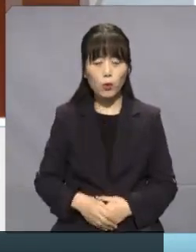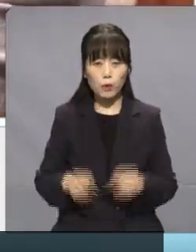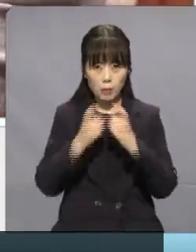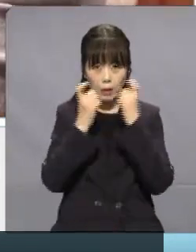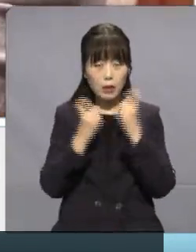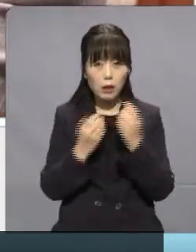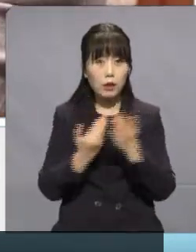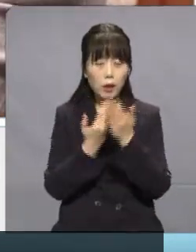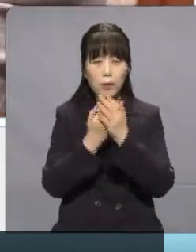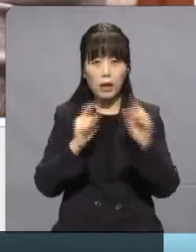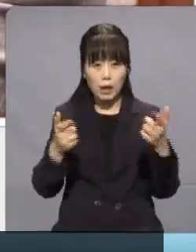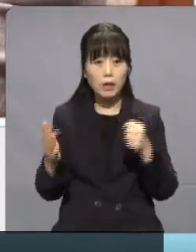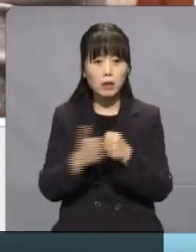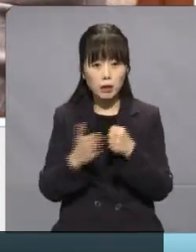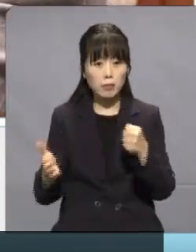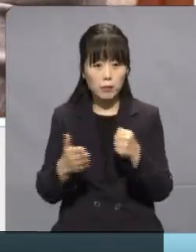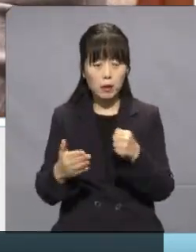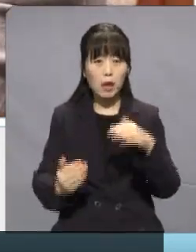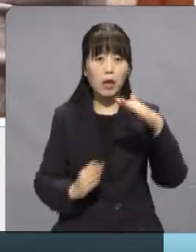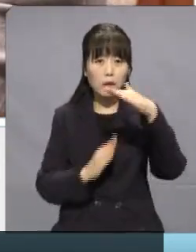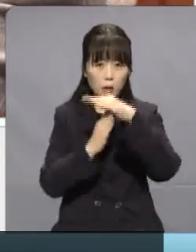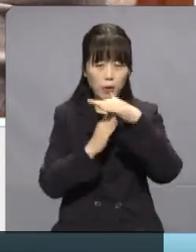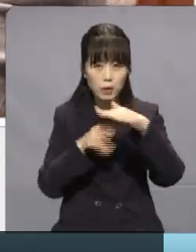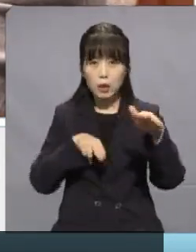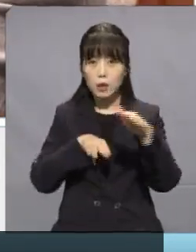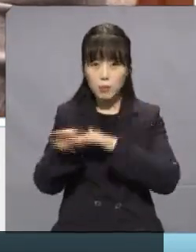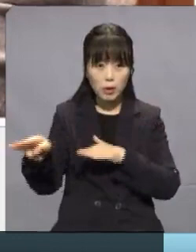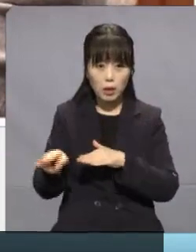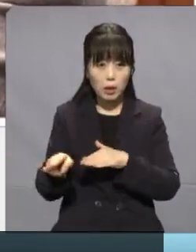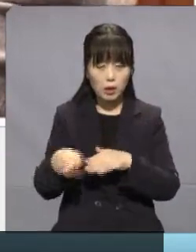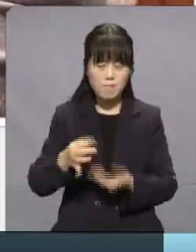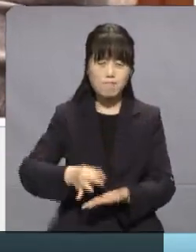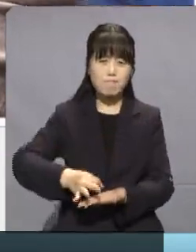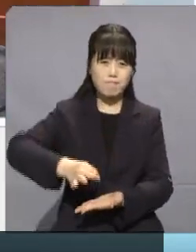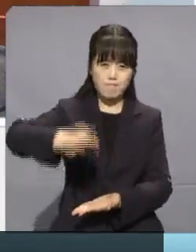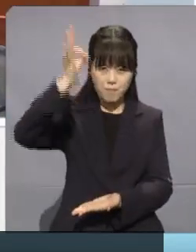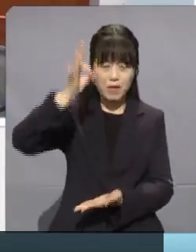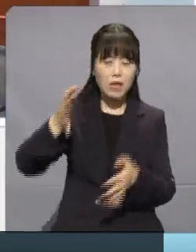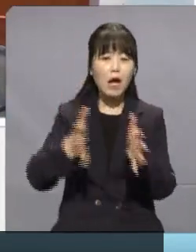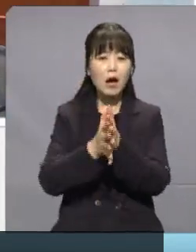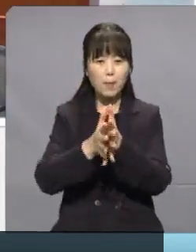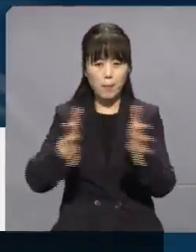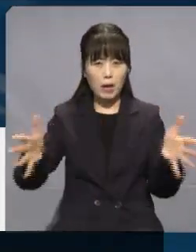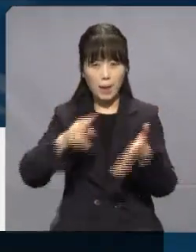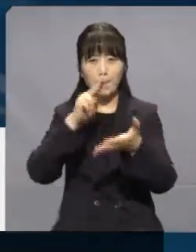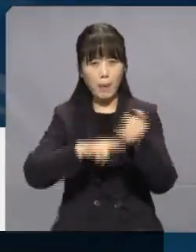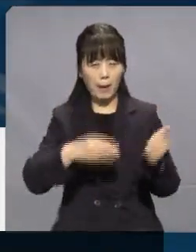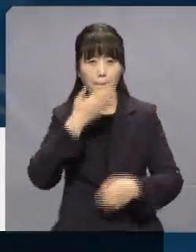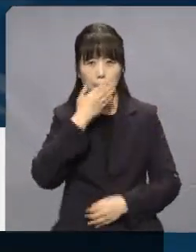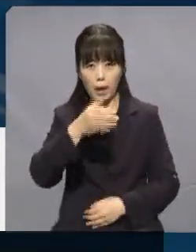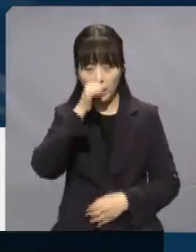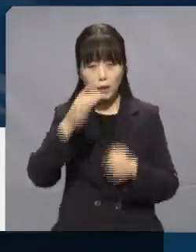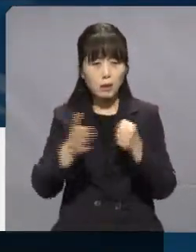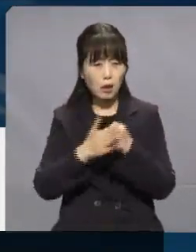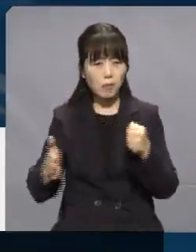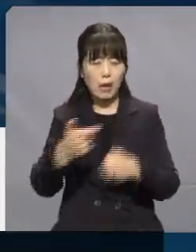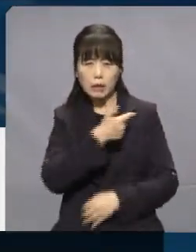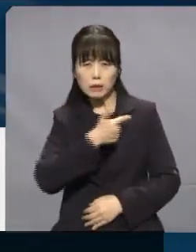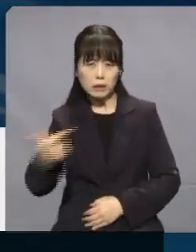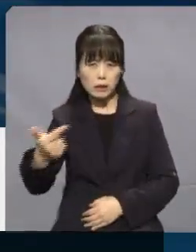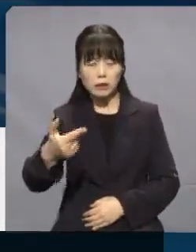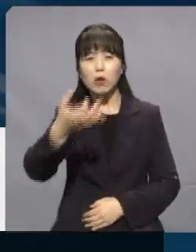아니니까 분양가 상한제를 교묘히 피해가서 고가로 아파트를 팔 수 있도록 해서 엄청난